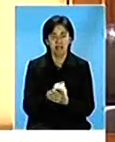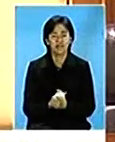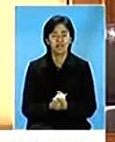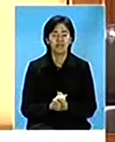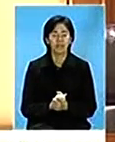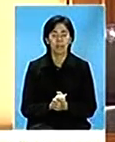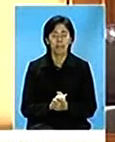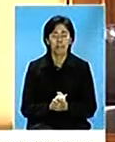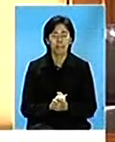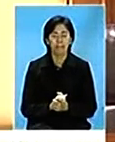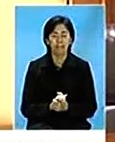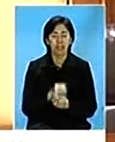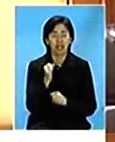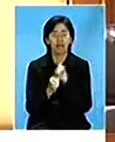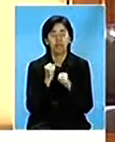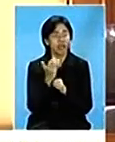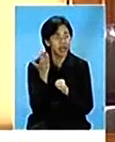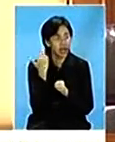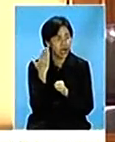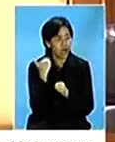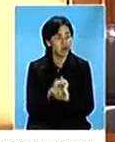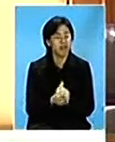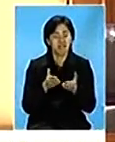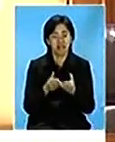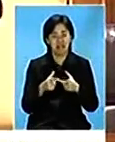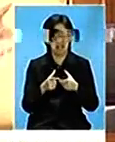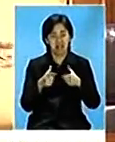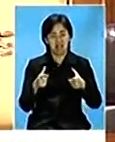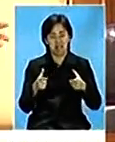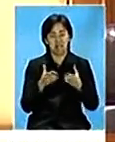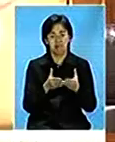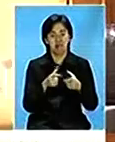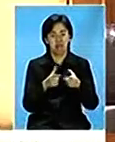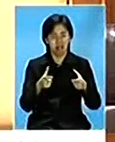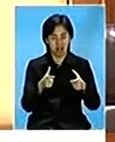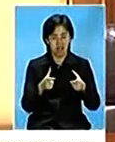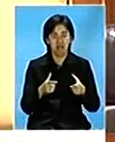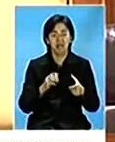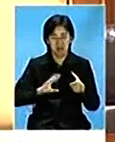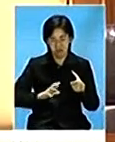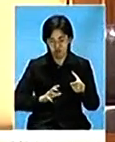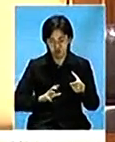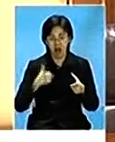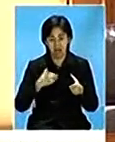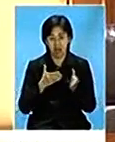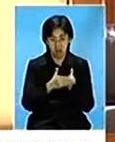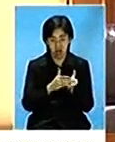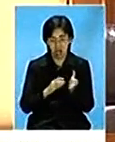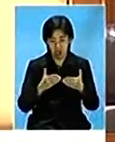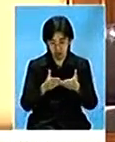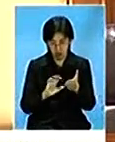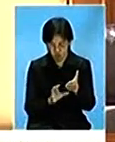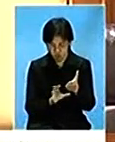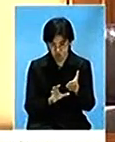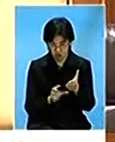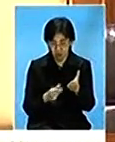นะครับปีที่แล้วก็เอาเรือขนาดใหญ่เพราะเราต้องการเรือขนาดใหญ่ใบจักรขนาดใหญ่นะฮะดันที่กลางน้ำด้วยซ้ำไปที่คลอง